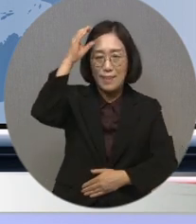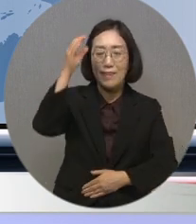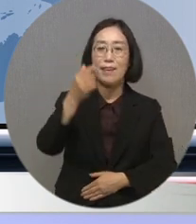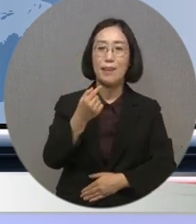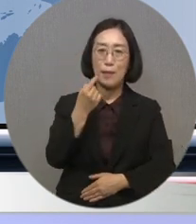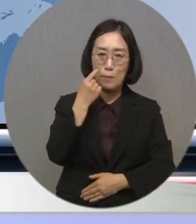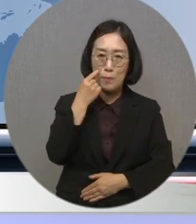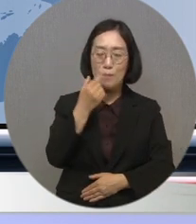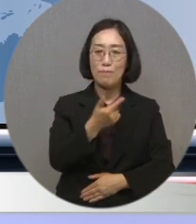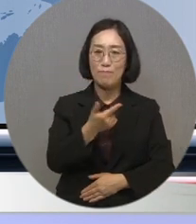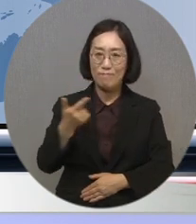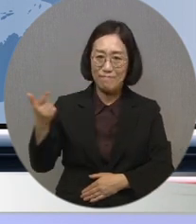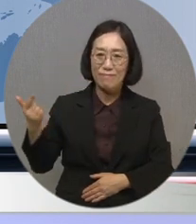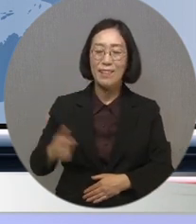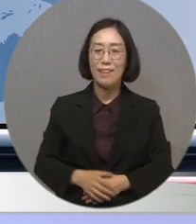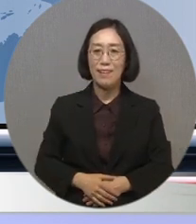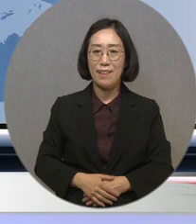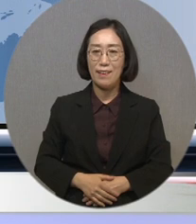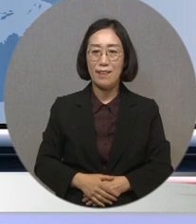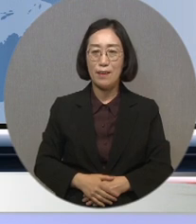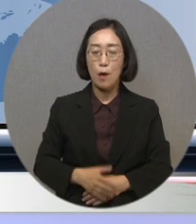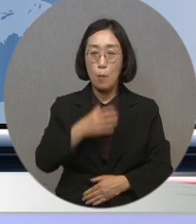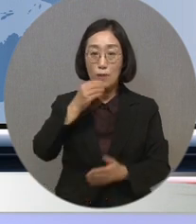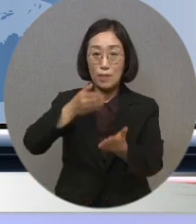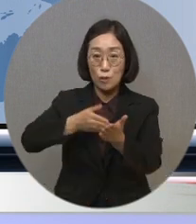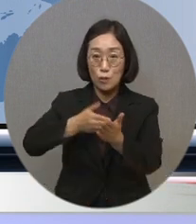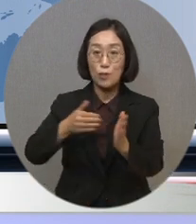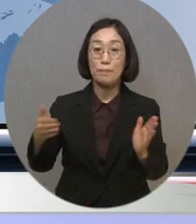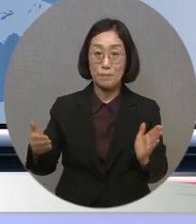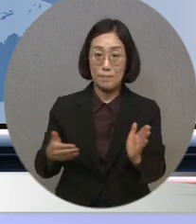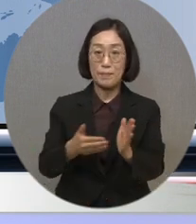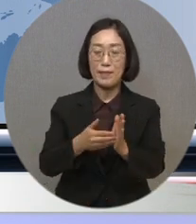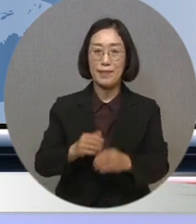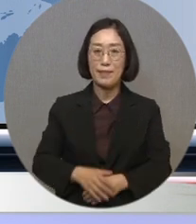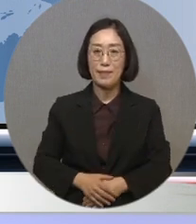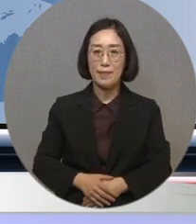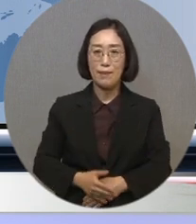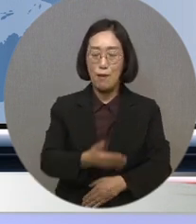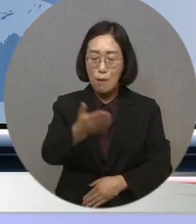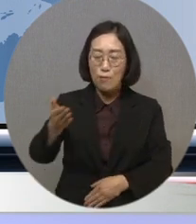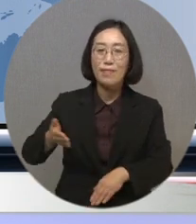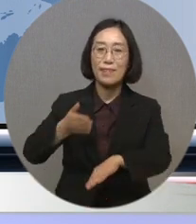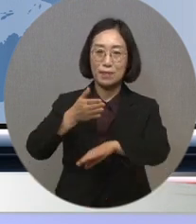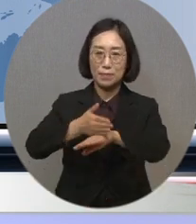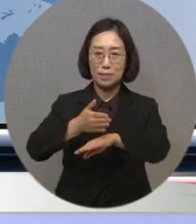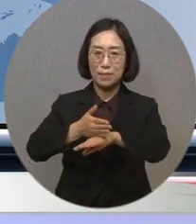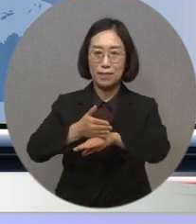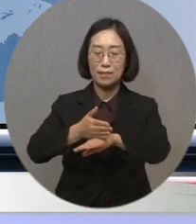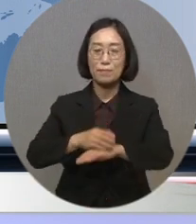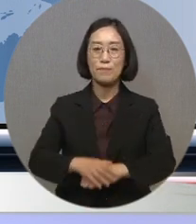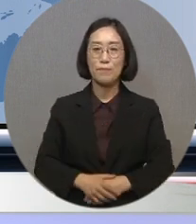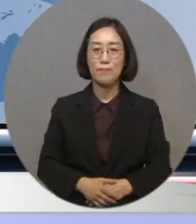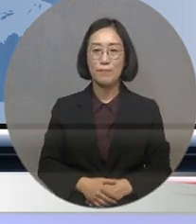기대해봅니다 이상 WBC 복재 TV 뉴스 24를 마칩니다 시청해 주신 여러분